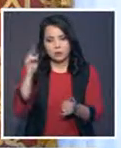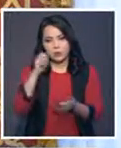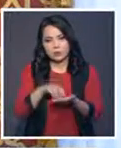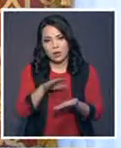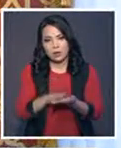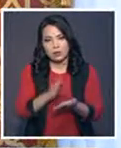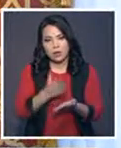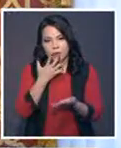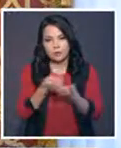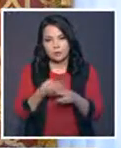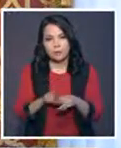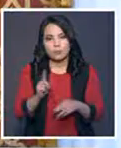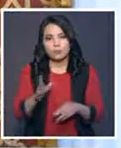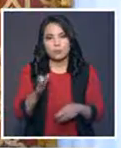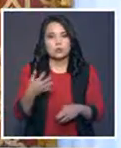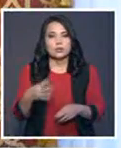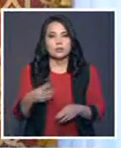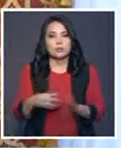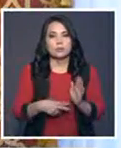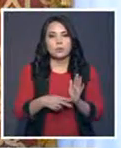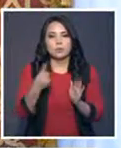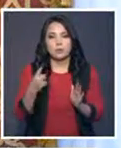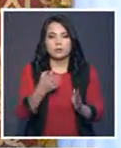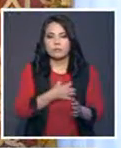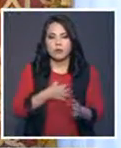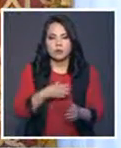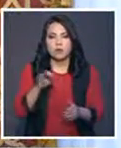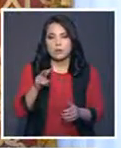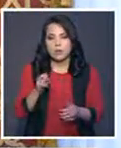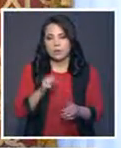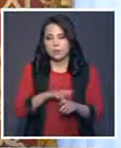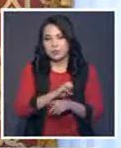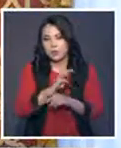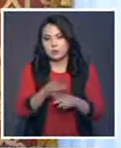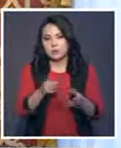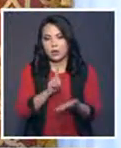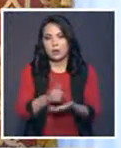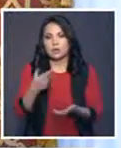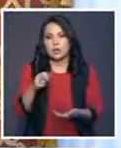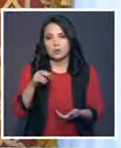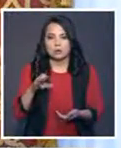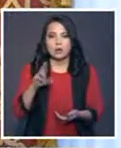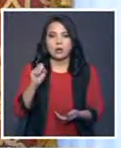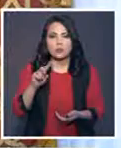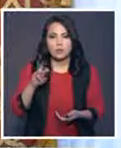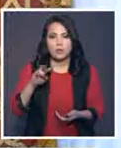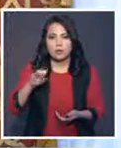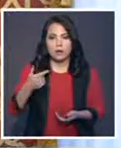облысқа 1571 тонна АИ-80 бензині қажет. Қазір Гелиос пен Қазмұнайгаз операторларынан